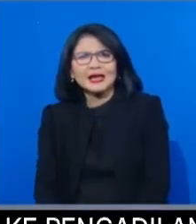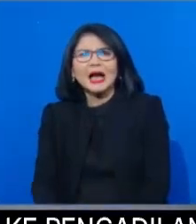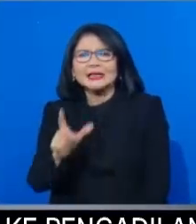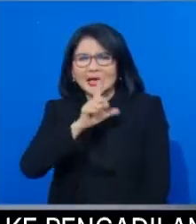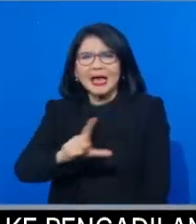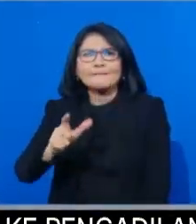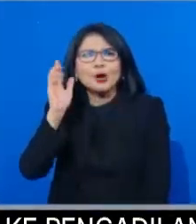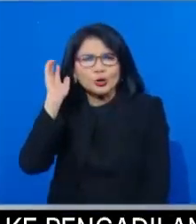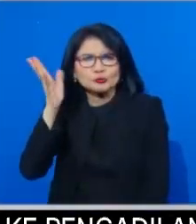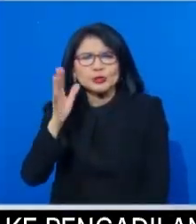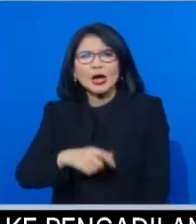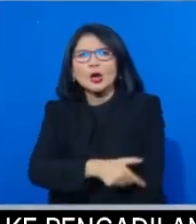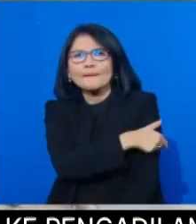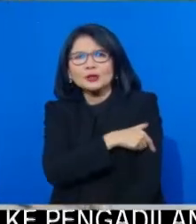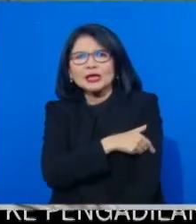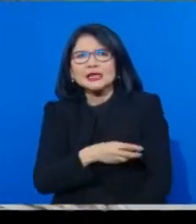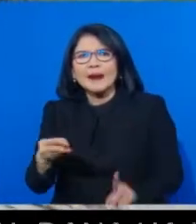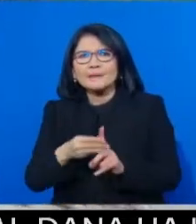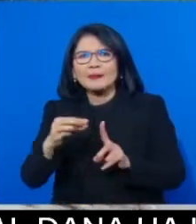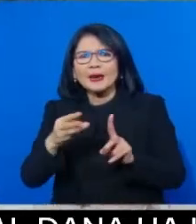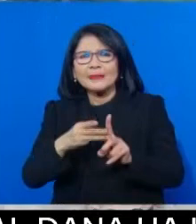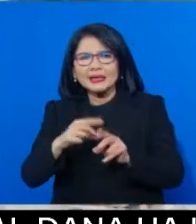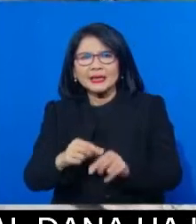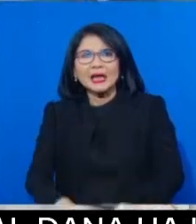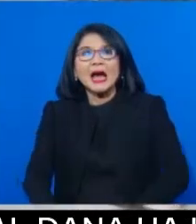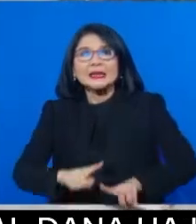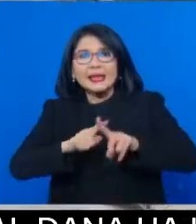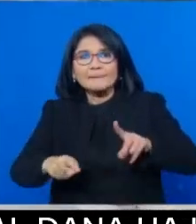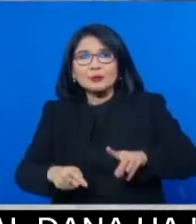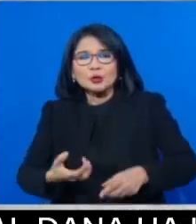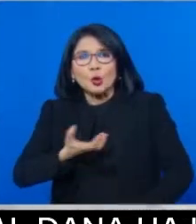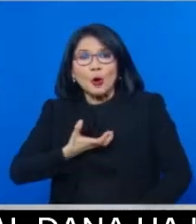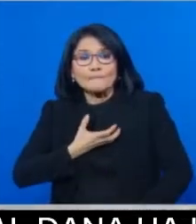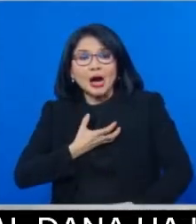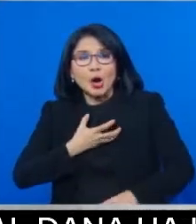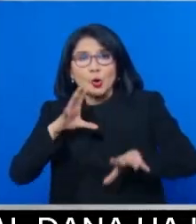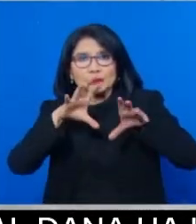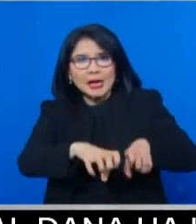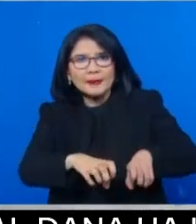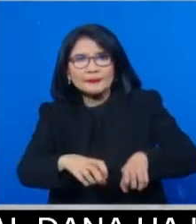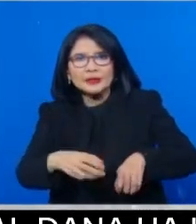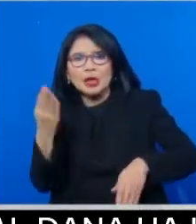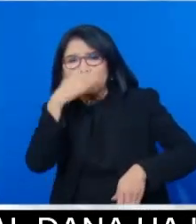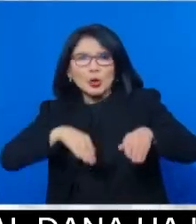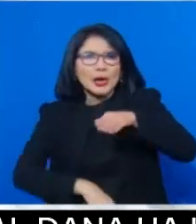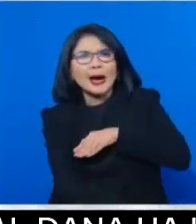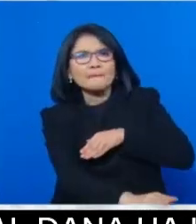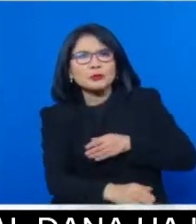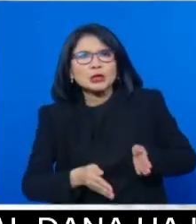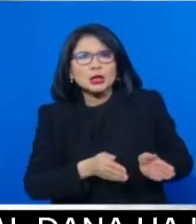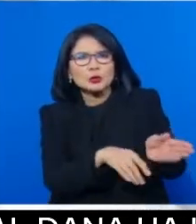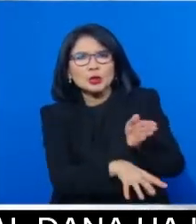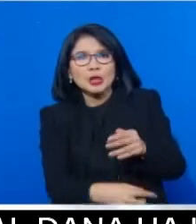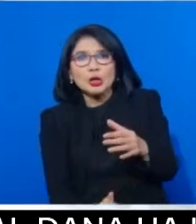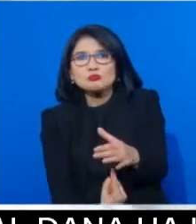dilaporkan ke petugas BPBD Jombang. Namun saat hendak ditangkap, ular kabur ke dalam gorong-gorong dan menghilang. Saat